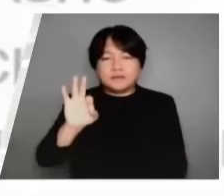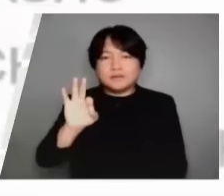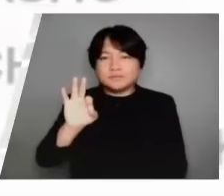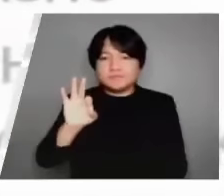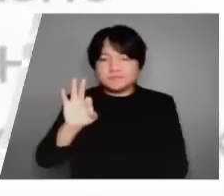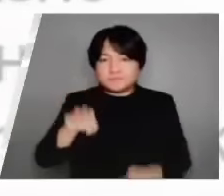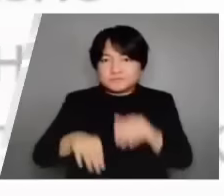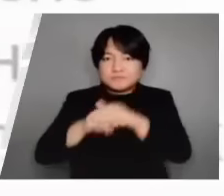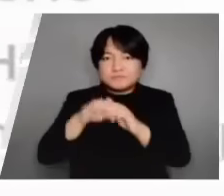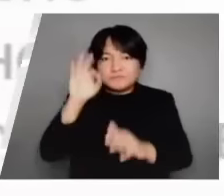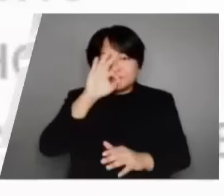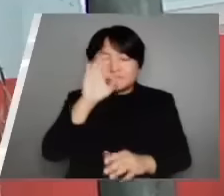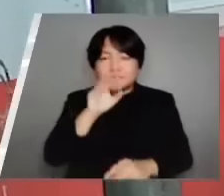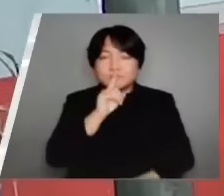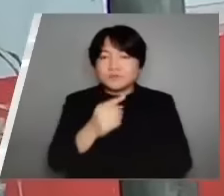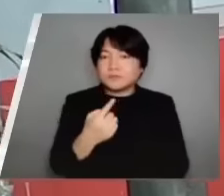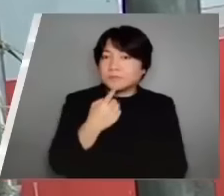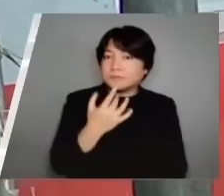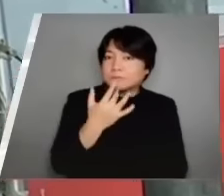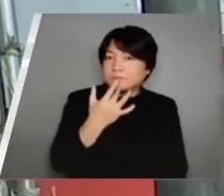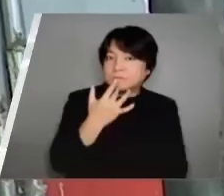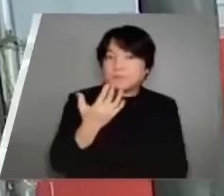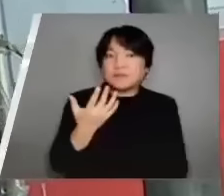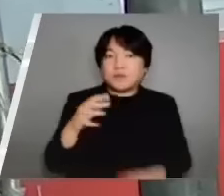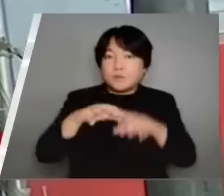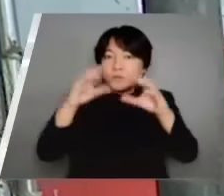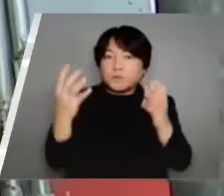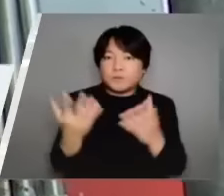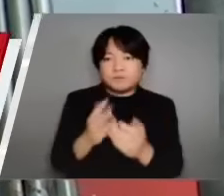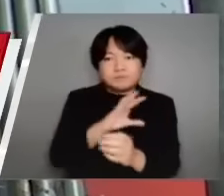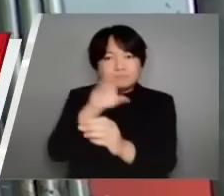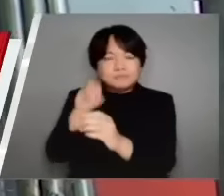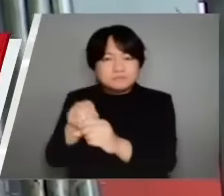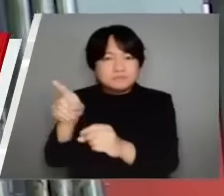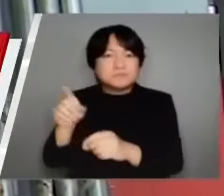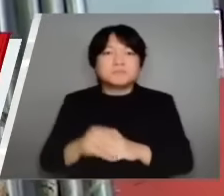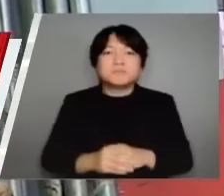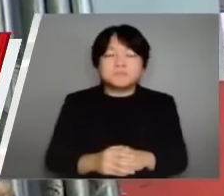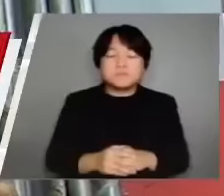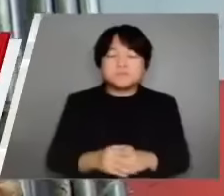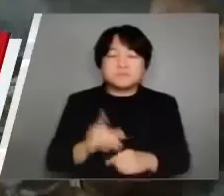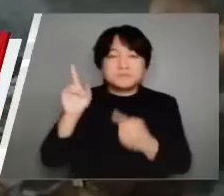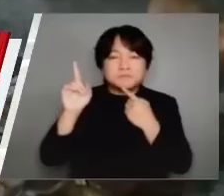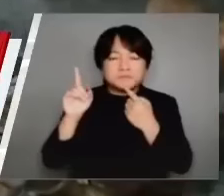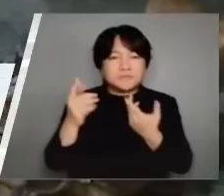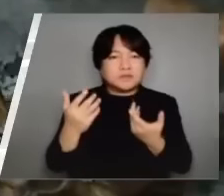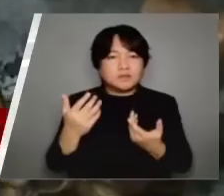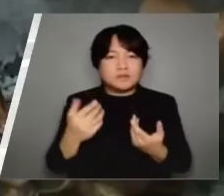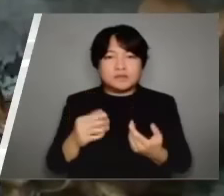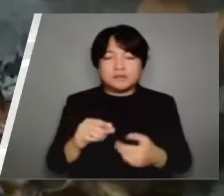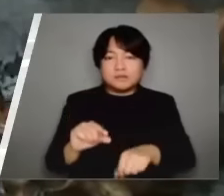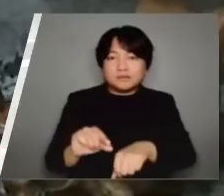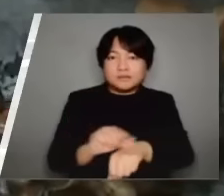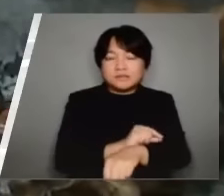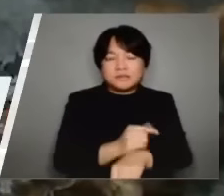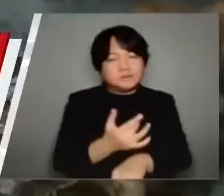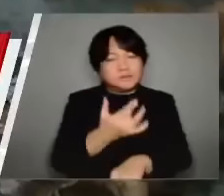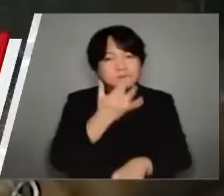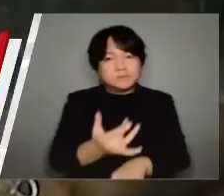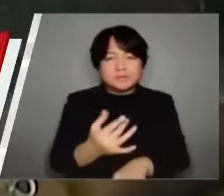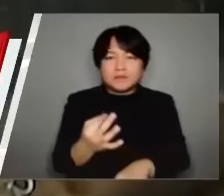Guide ng taste Atlas malinamnam po kasi yung lechon yung lasa tsaka yung balat niya crunchy Tagalog na baboy yung ginagamit namin